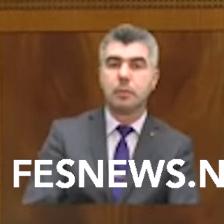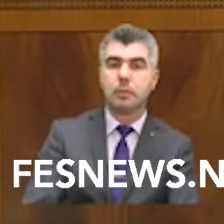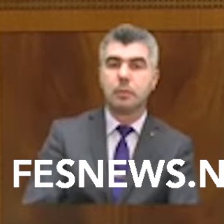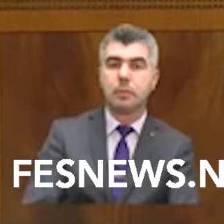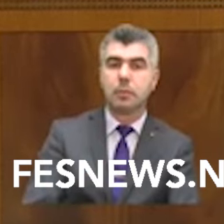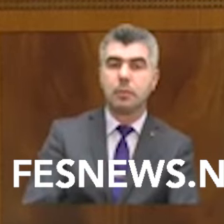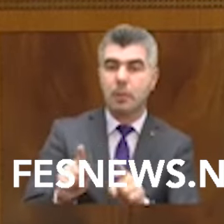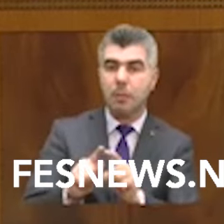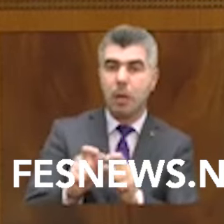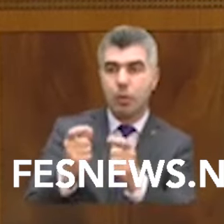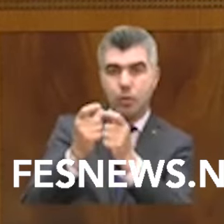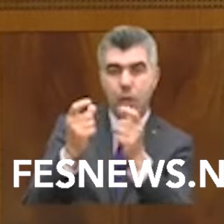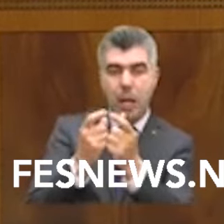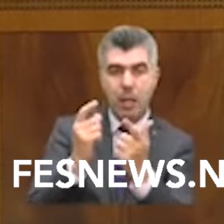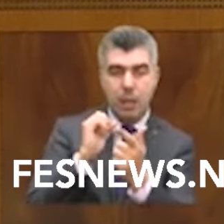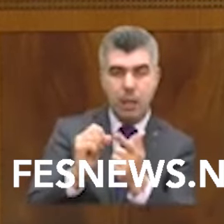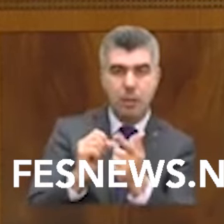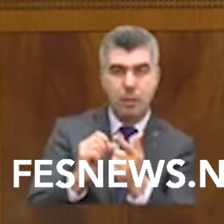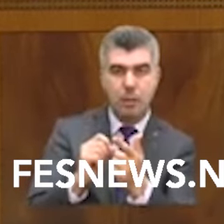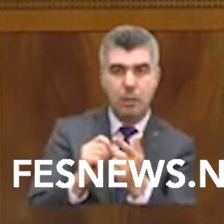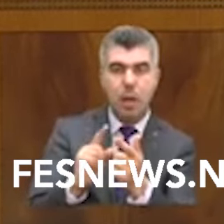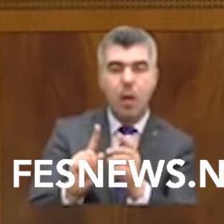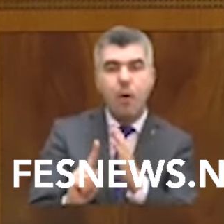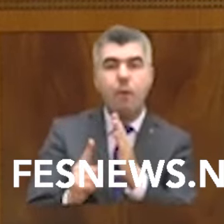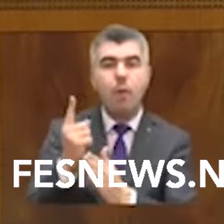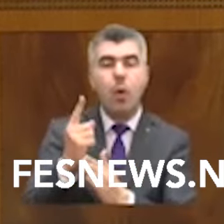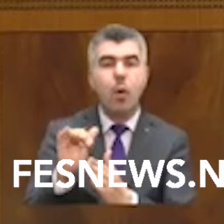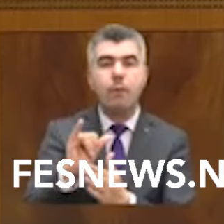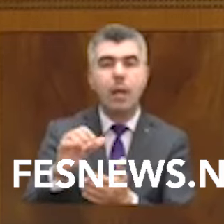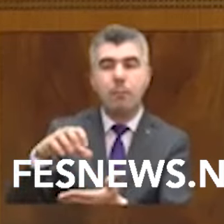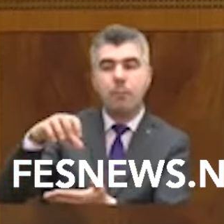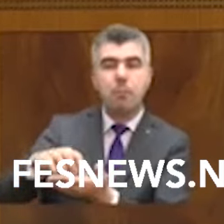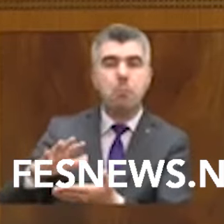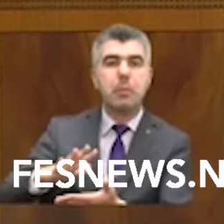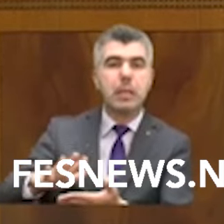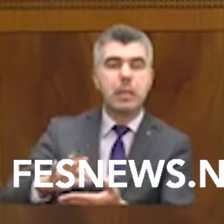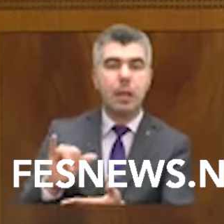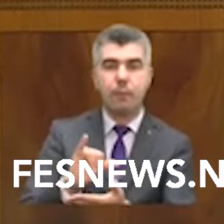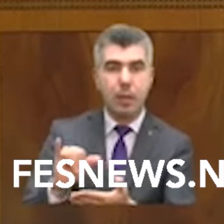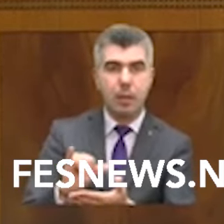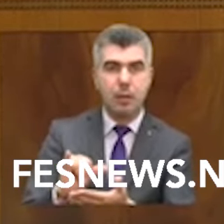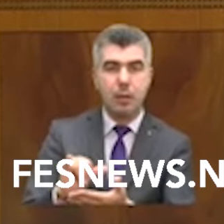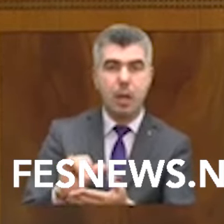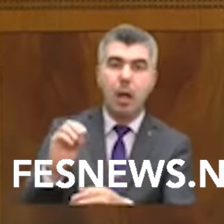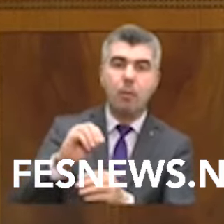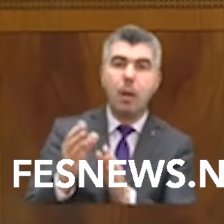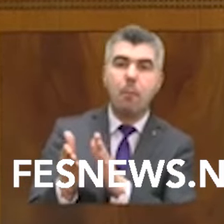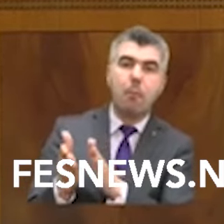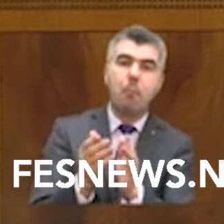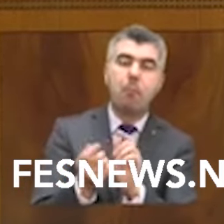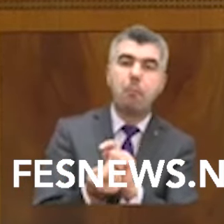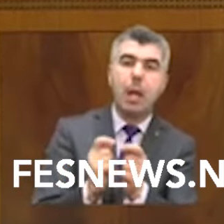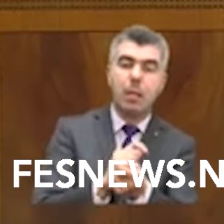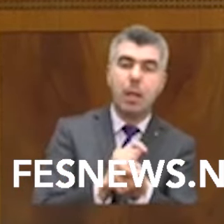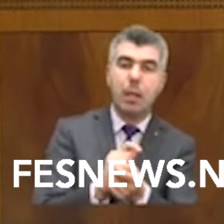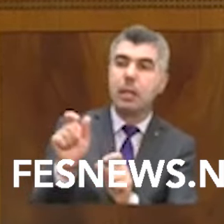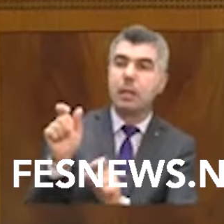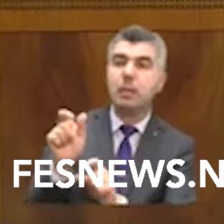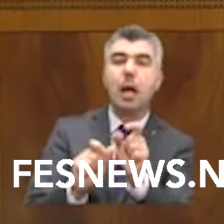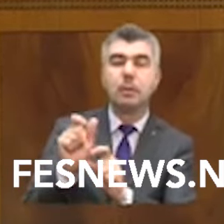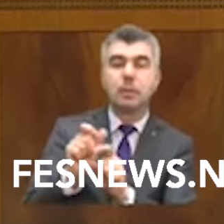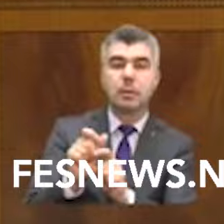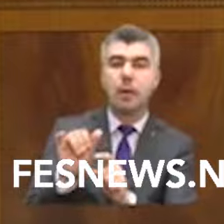ديال المنعش العقاري هو اللي كيحكم فينا مدن وفين وكيفاش، لواحد التوجه ديال الطلب ديال المواطن هو